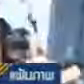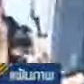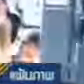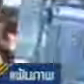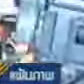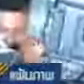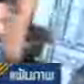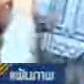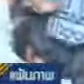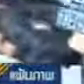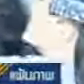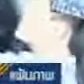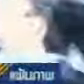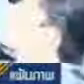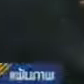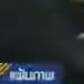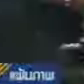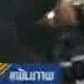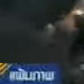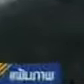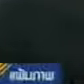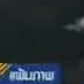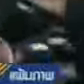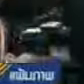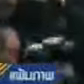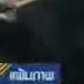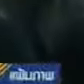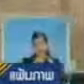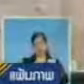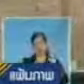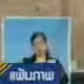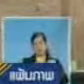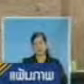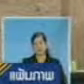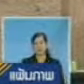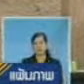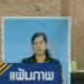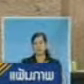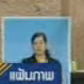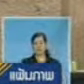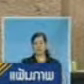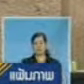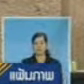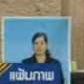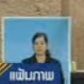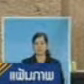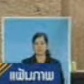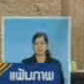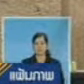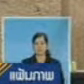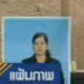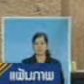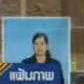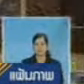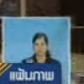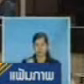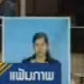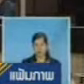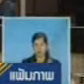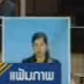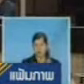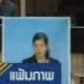ที่จะจัดกลุ่มแล้วก็เรียงลำดับนะครับขณะเดียวกันเนี่ยสนช.บอกว่าการที่คำถามครั้งนี้ก็จะเป็นความ